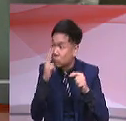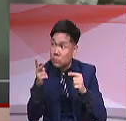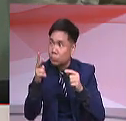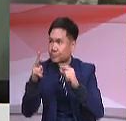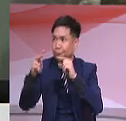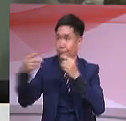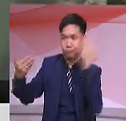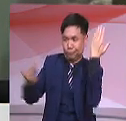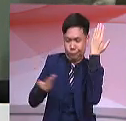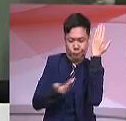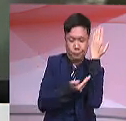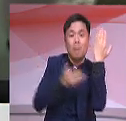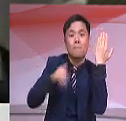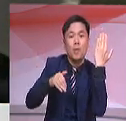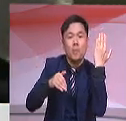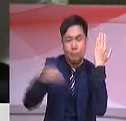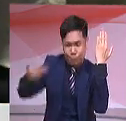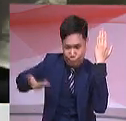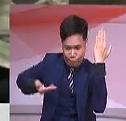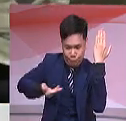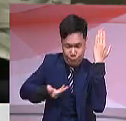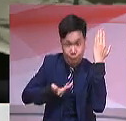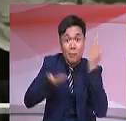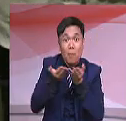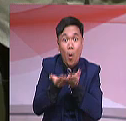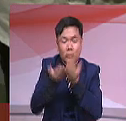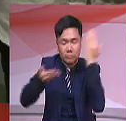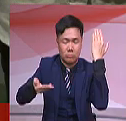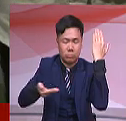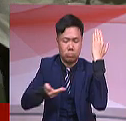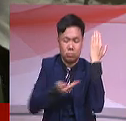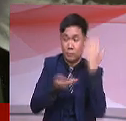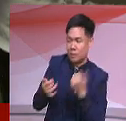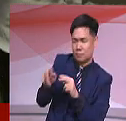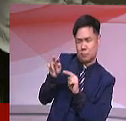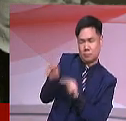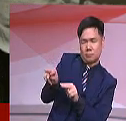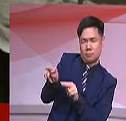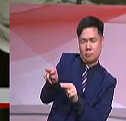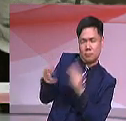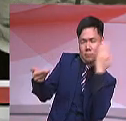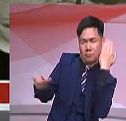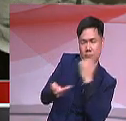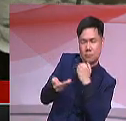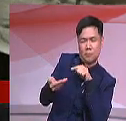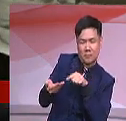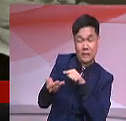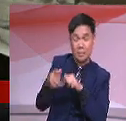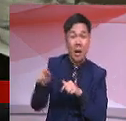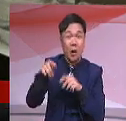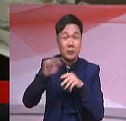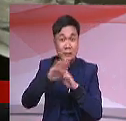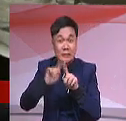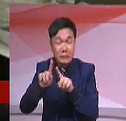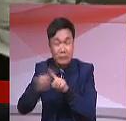lagi. Tapi kita sedang monitor lah, dan kita tindakan kita standard. Mana-mana benda-benda yang masuk ke